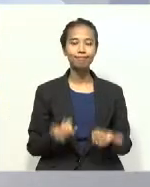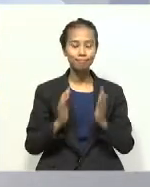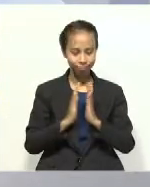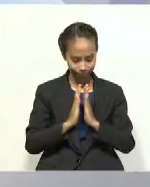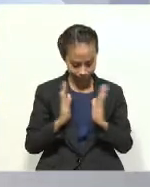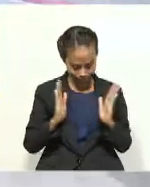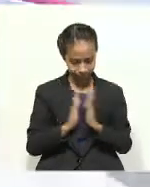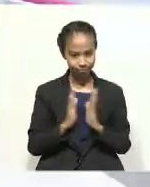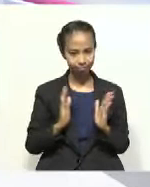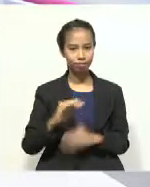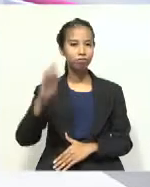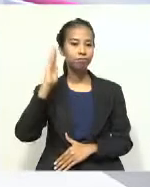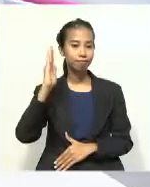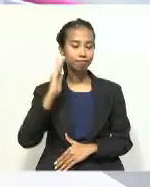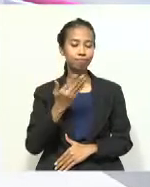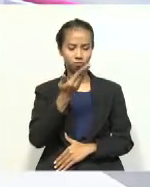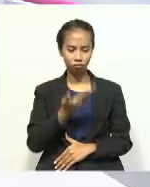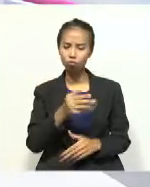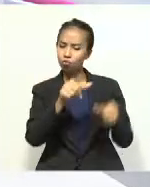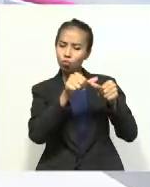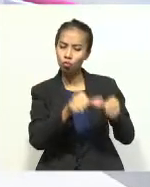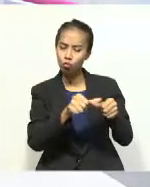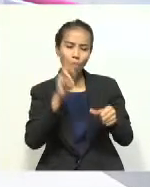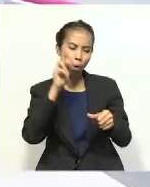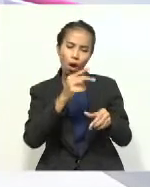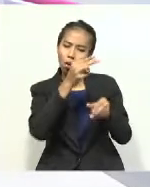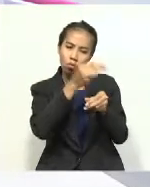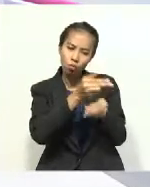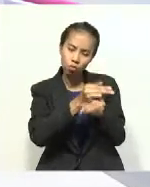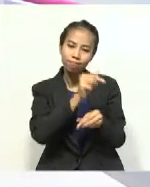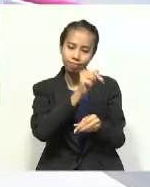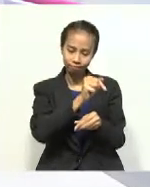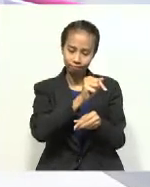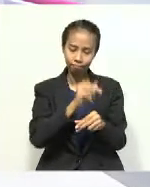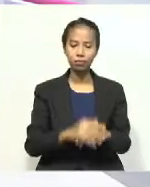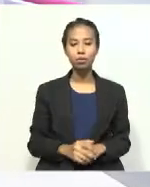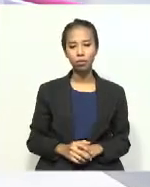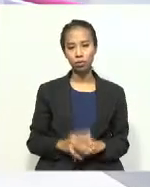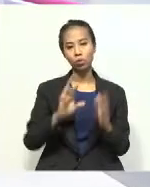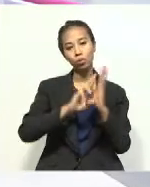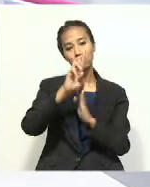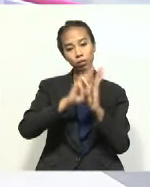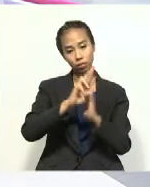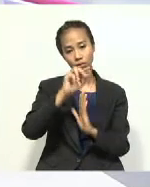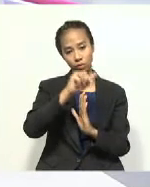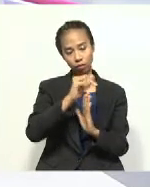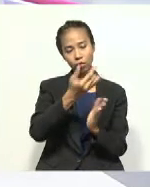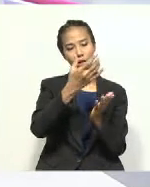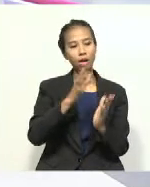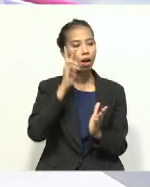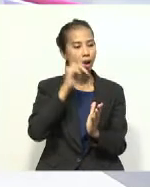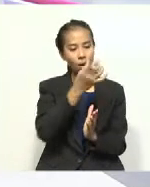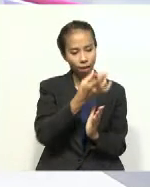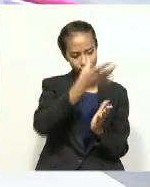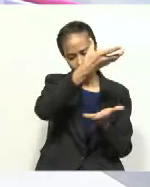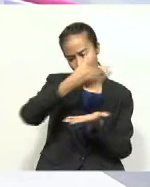บคุณครับคุณสุพจน์นะครับเจ้าหน้าที่ของเราก็อยู่ในพื้นที่นะครับขออภัยคุณสุพัฒน์เรากำมลนะครับอยู่ในพื้นที่จังหวัดเชียงรายนะครับคอยรายงานสถาน